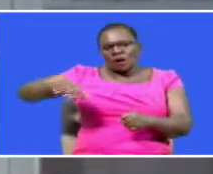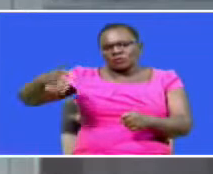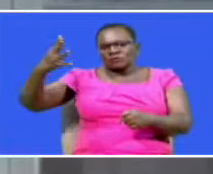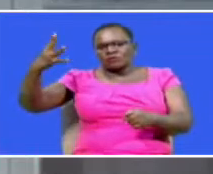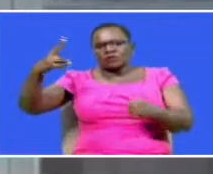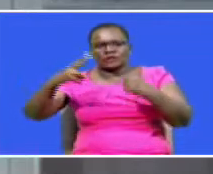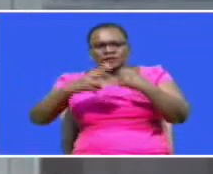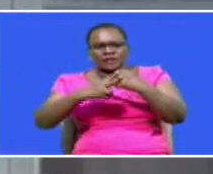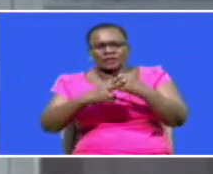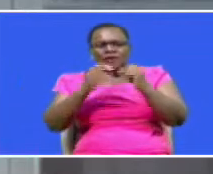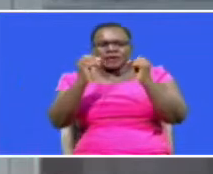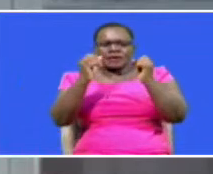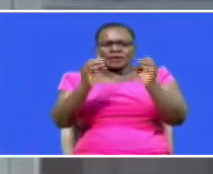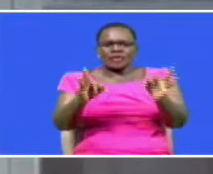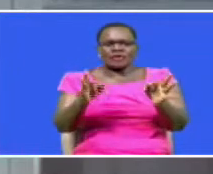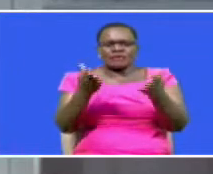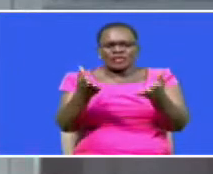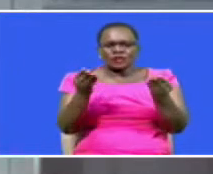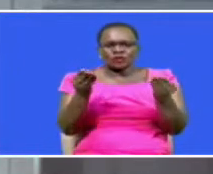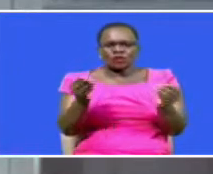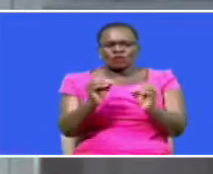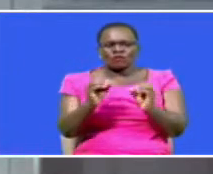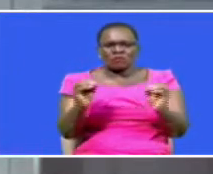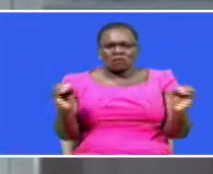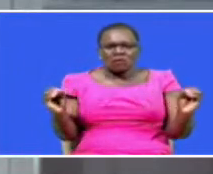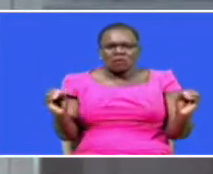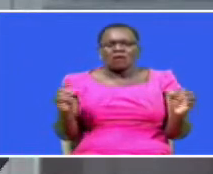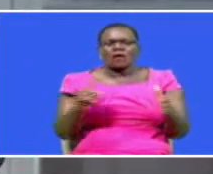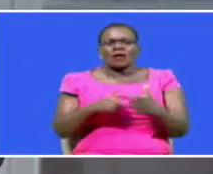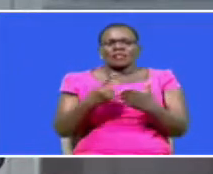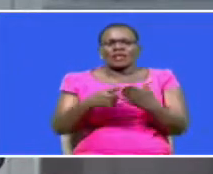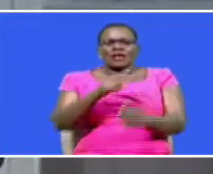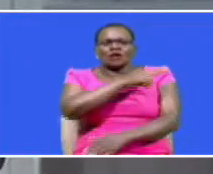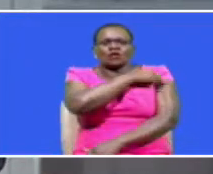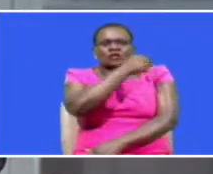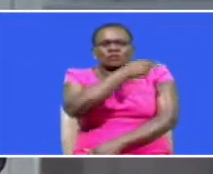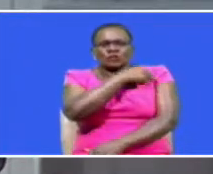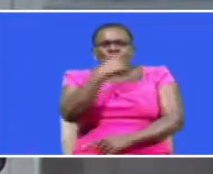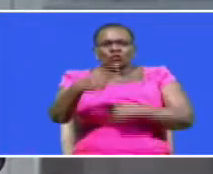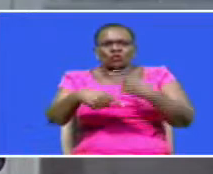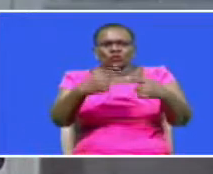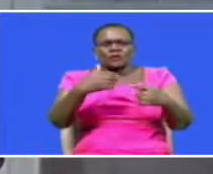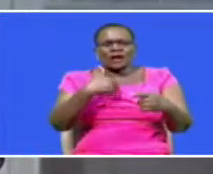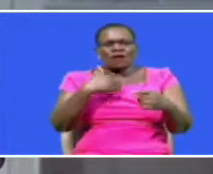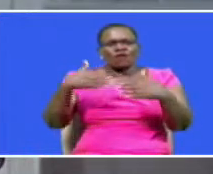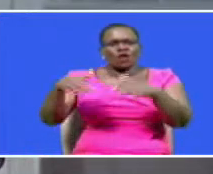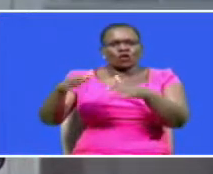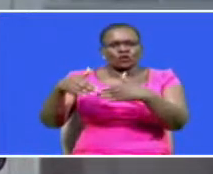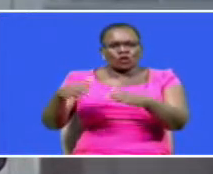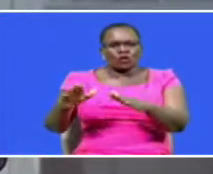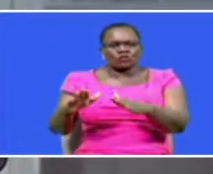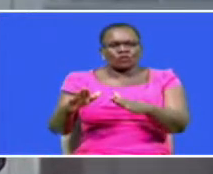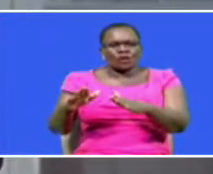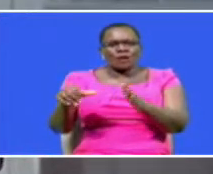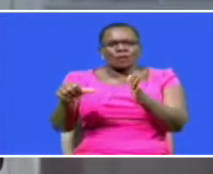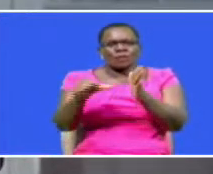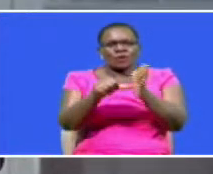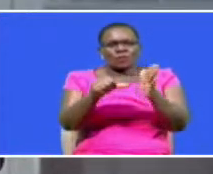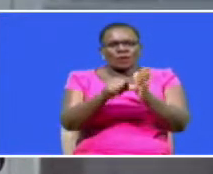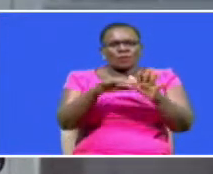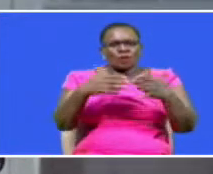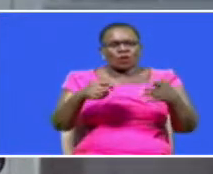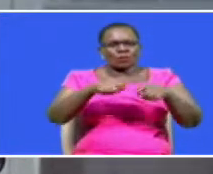47, akisema iwapo swala hili halitashughulikiwa, basi hospitali nchini zitaendelea kukadiria hasara ya hitilafu au